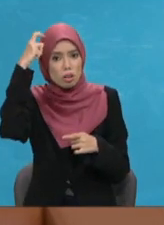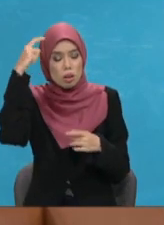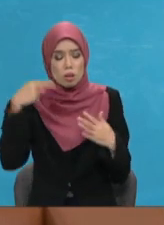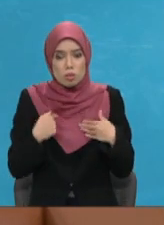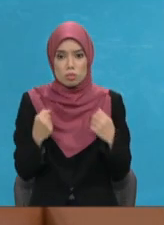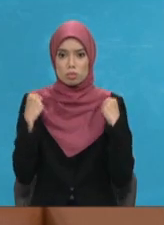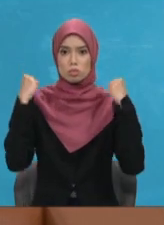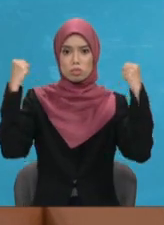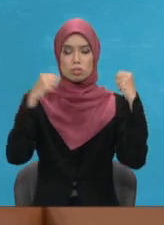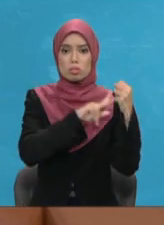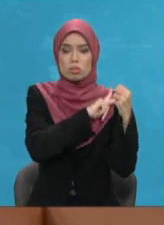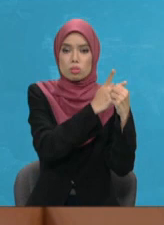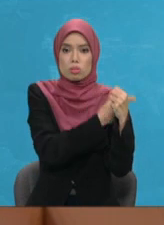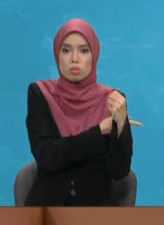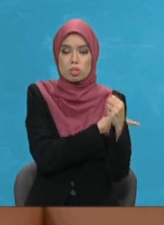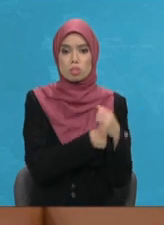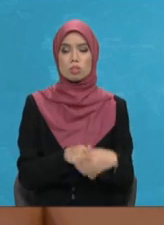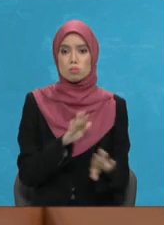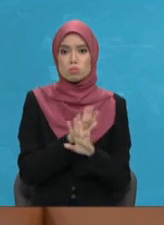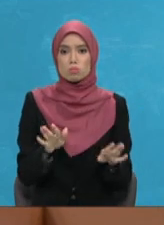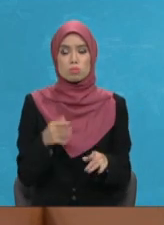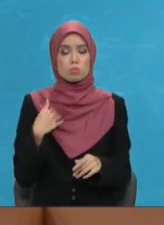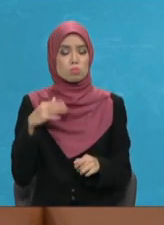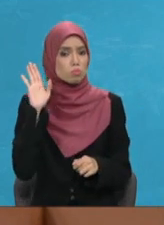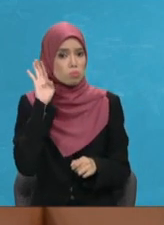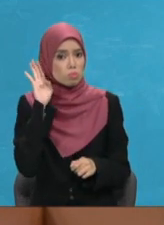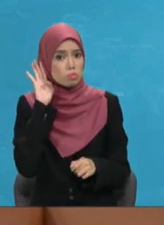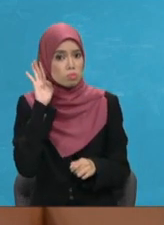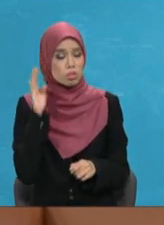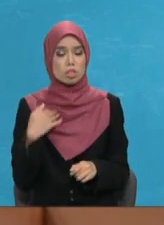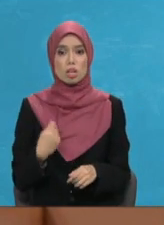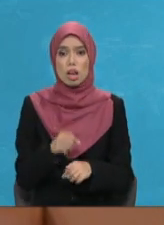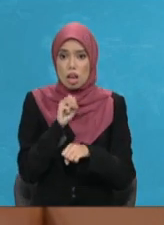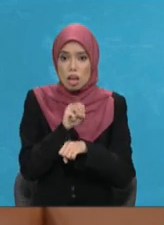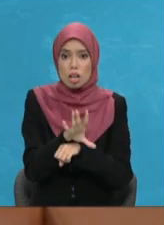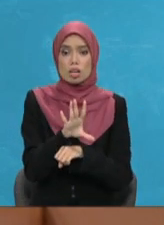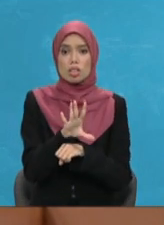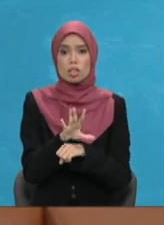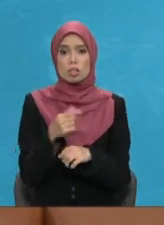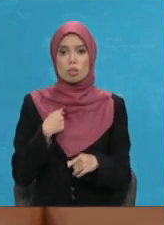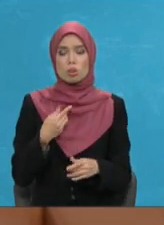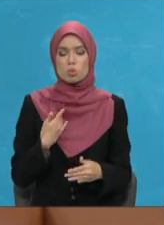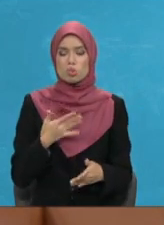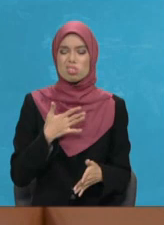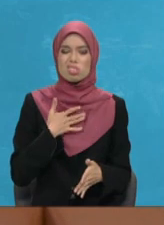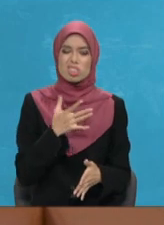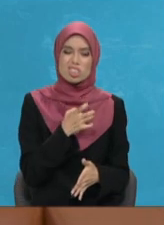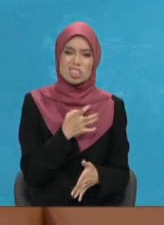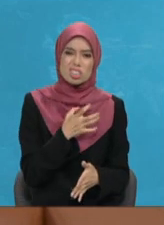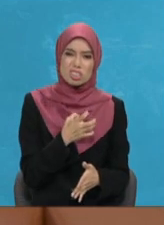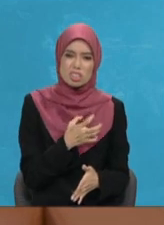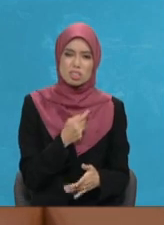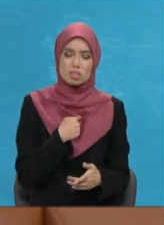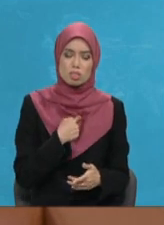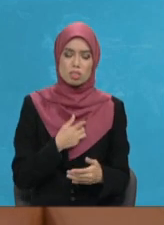soli bersandarkan kepada nasehat tetapi telinga yang mendengar Luhan orang yang sakit anda bila walaupun